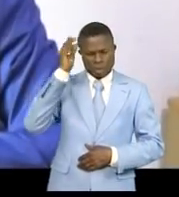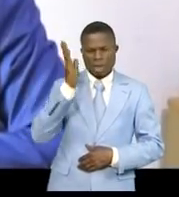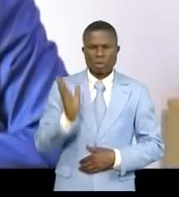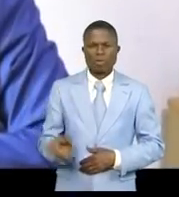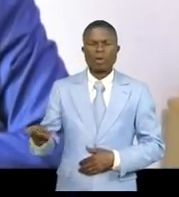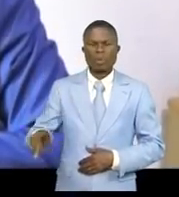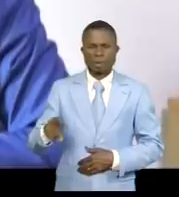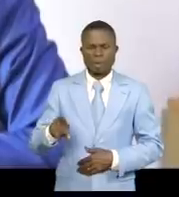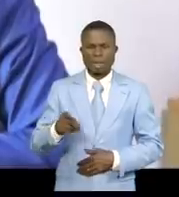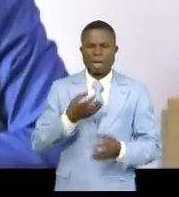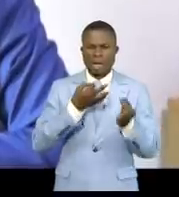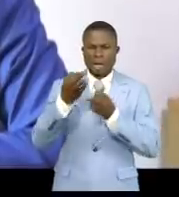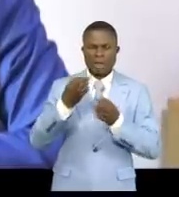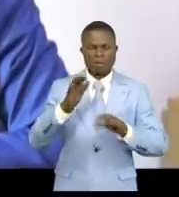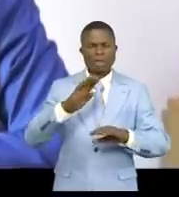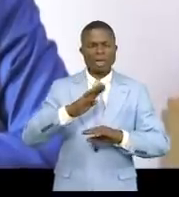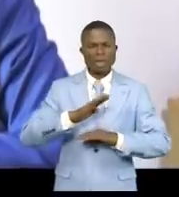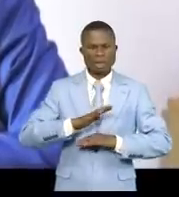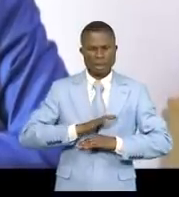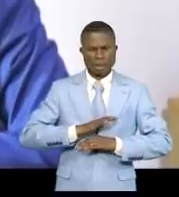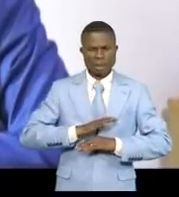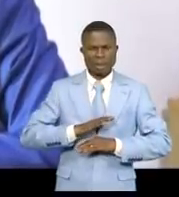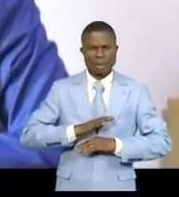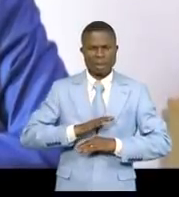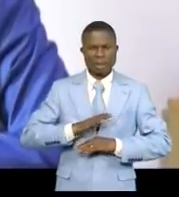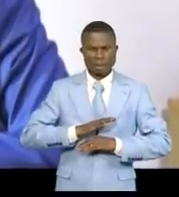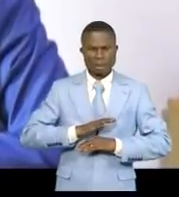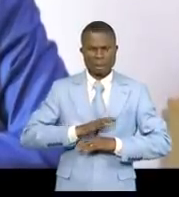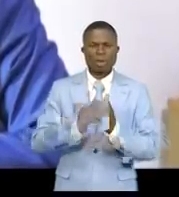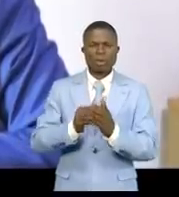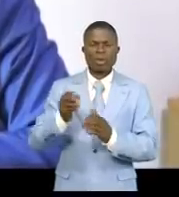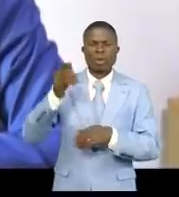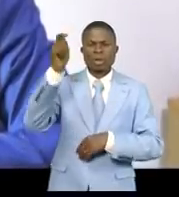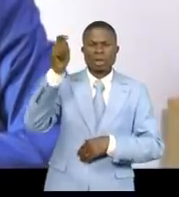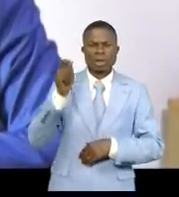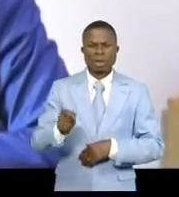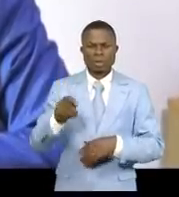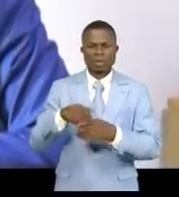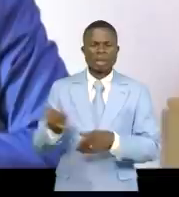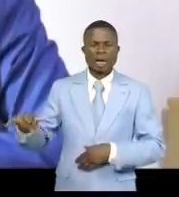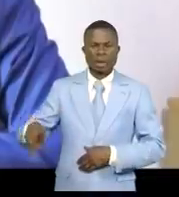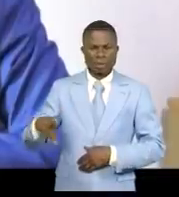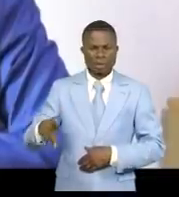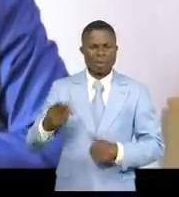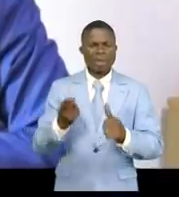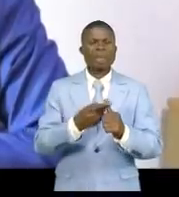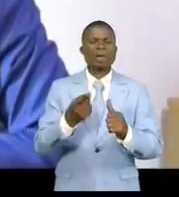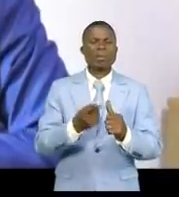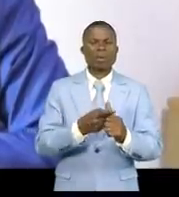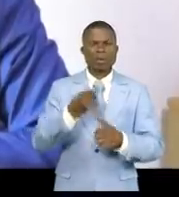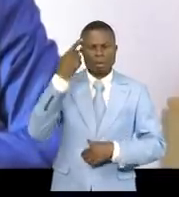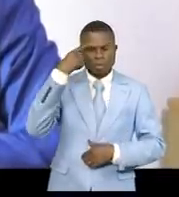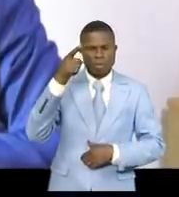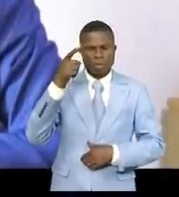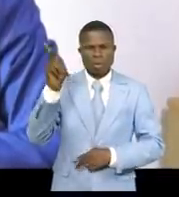a exprimé sa satisfaction à l'endroit des compatriotes à travers la province, plus particulièrement à